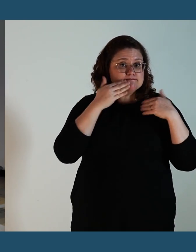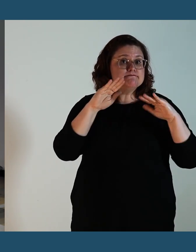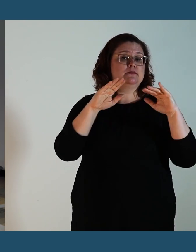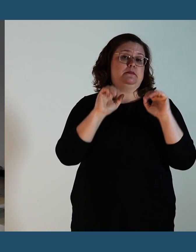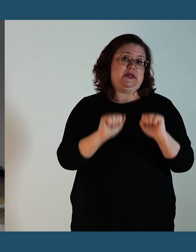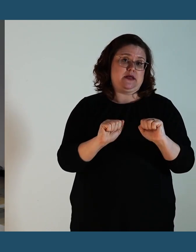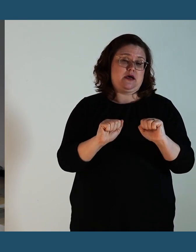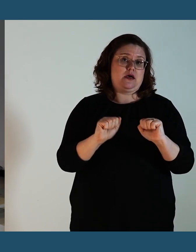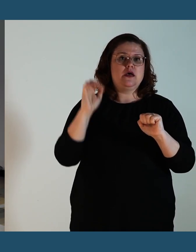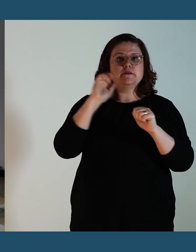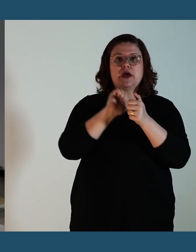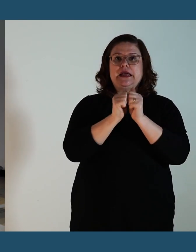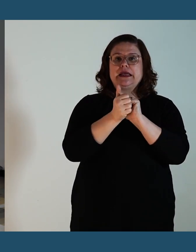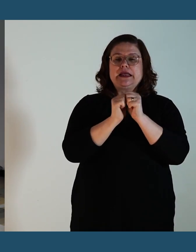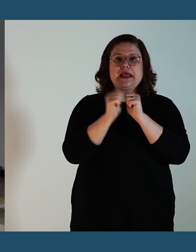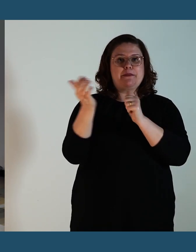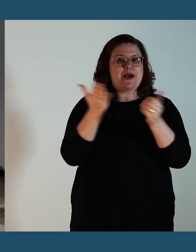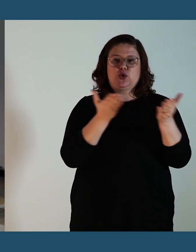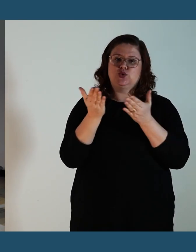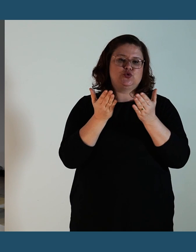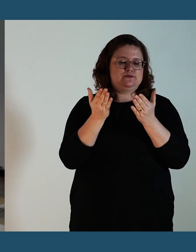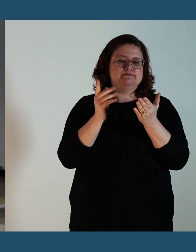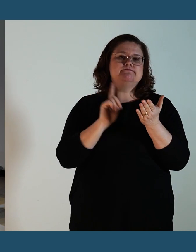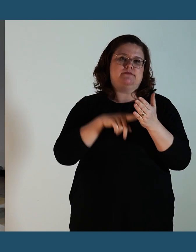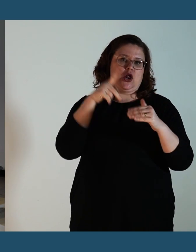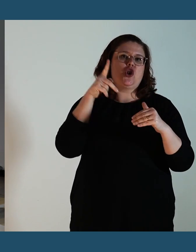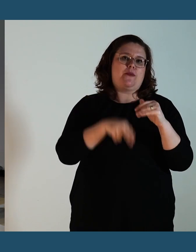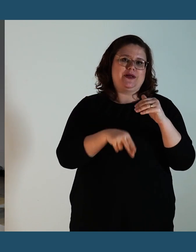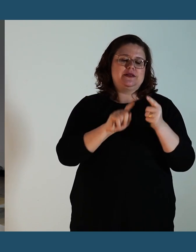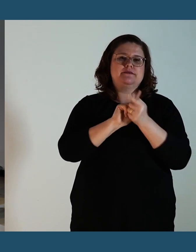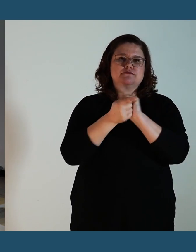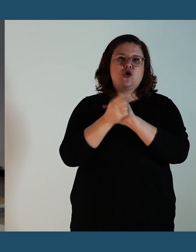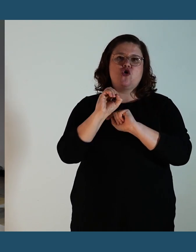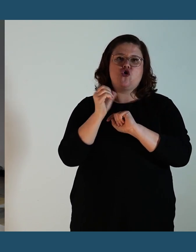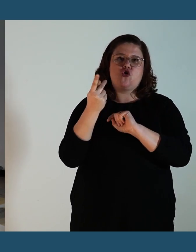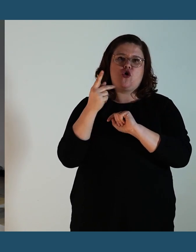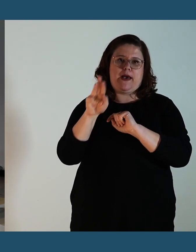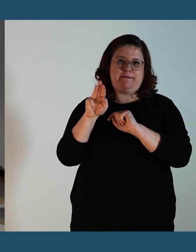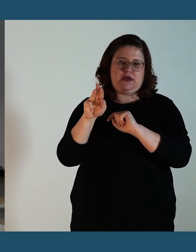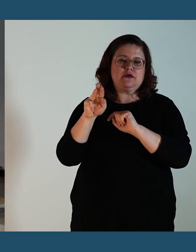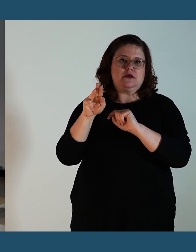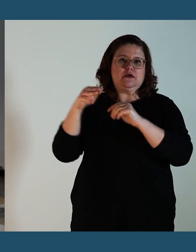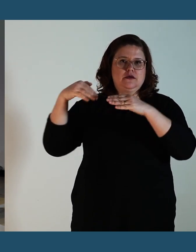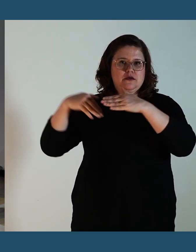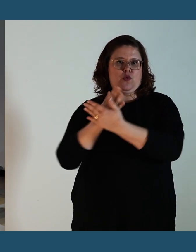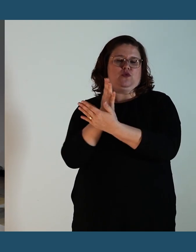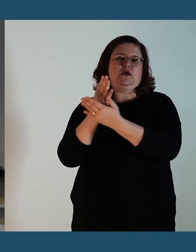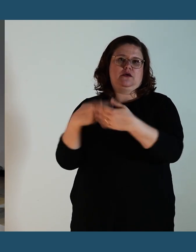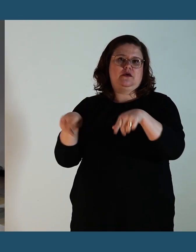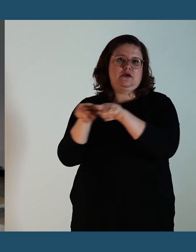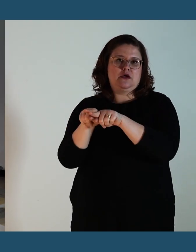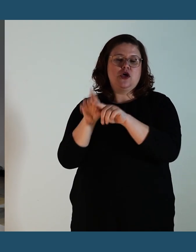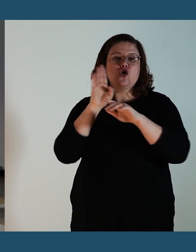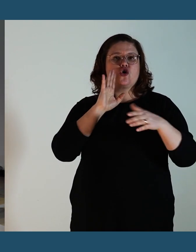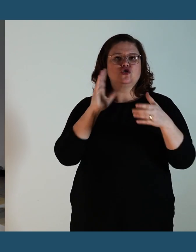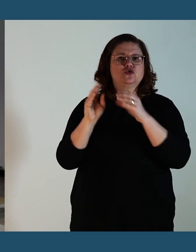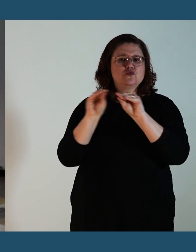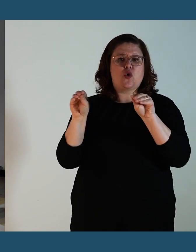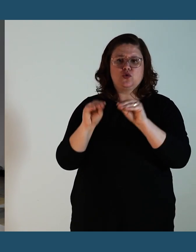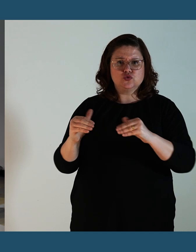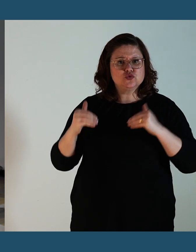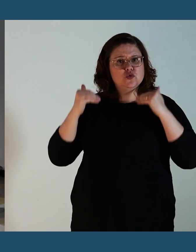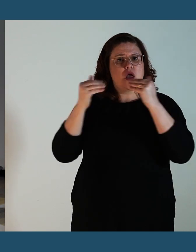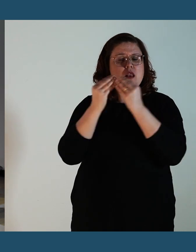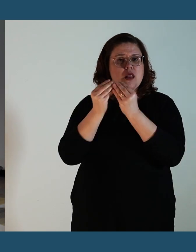että kilpailutus pitäisi lopettaa ja siirtää se OKM:n alaisuuteen, että oikeasti se kotoutumiskoulutus olisi laadukasta ja